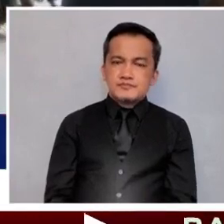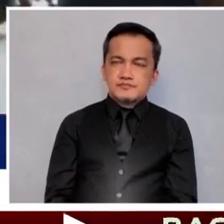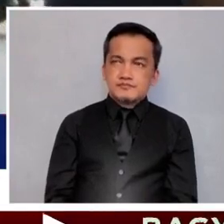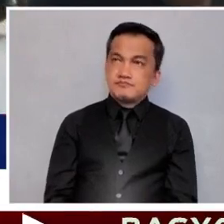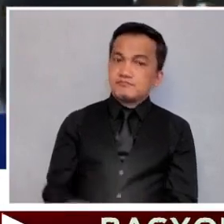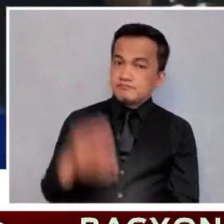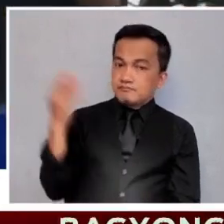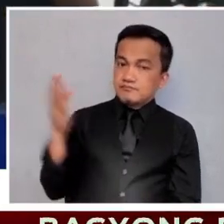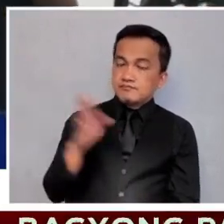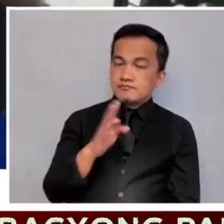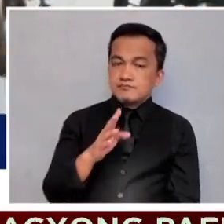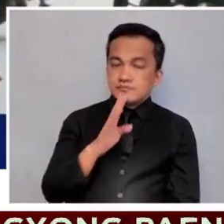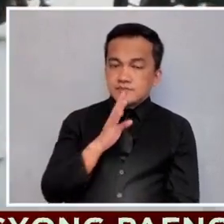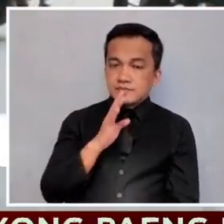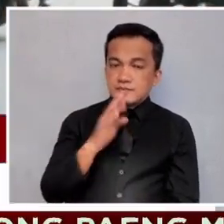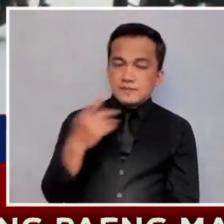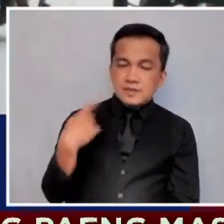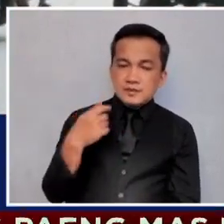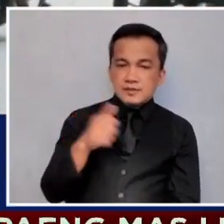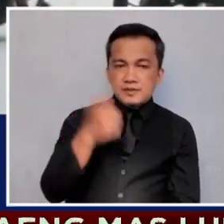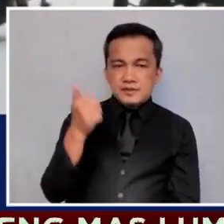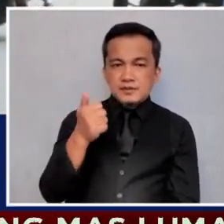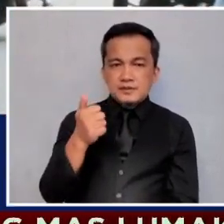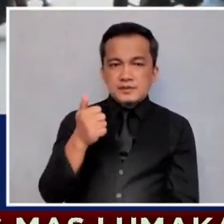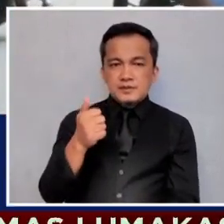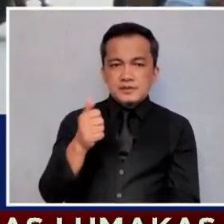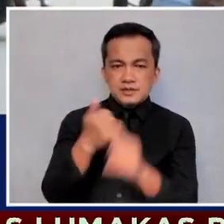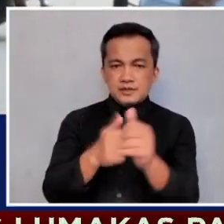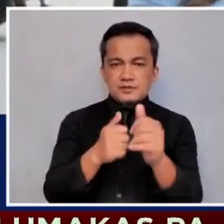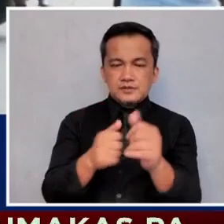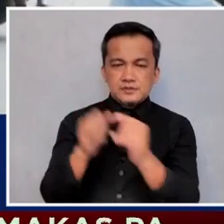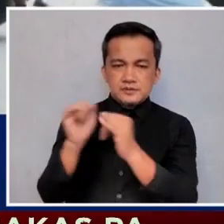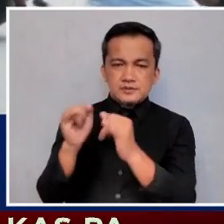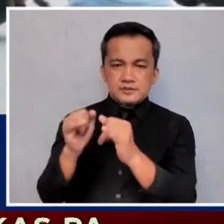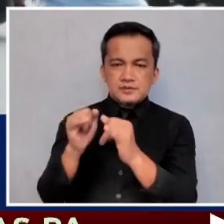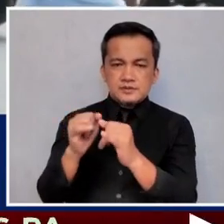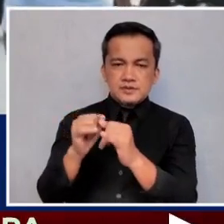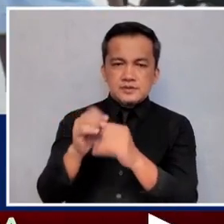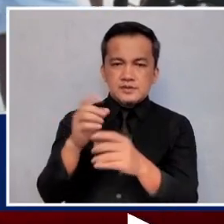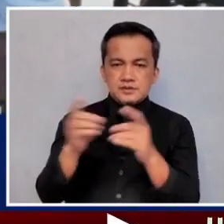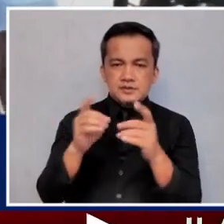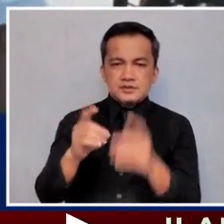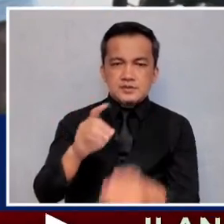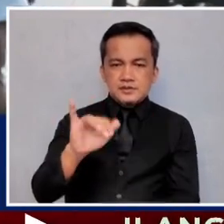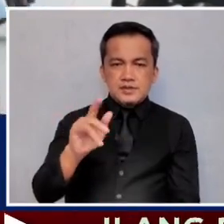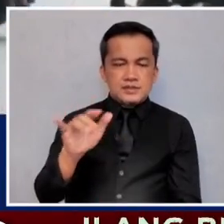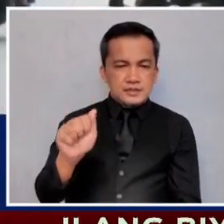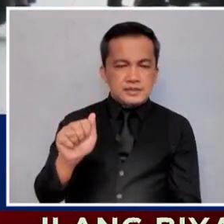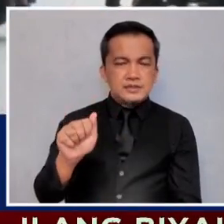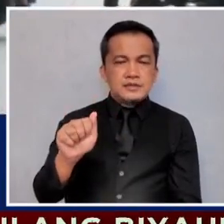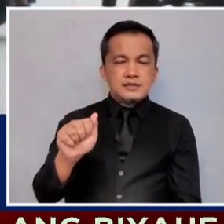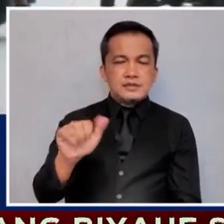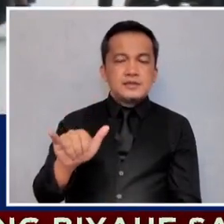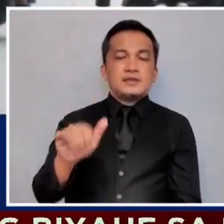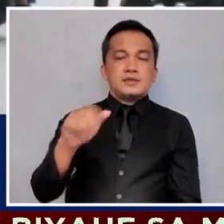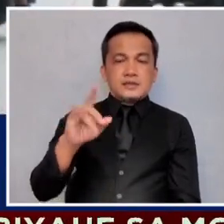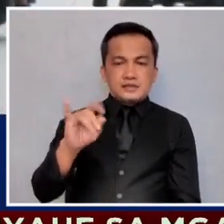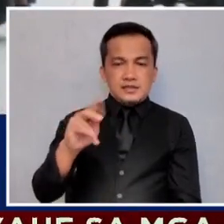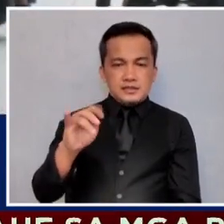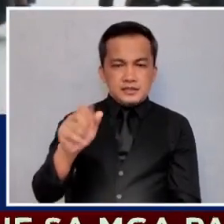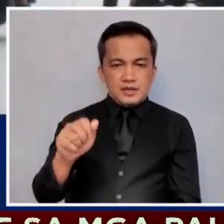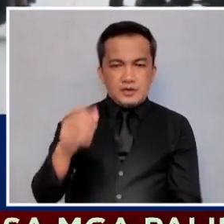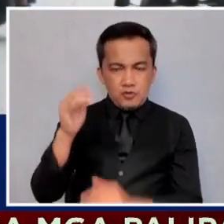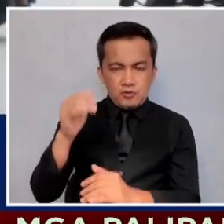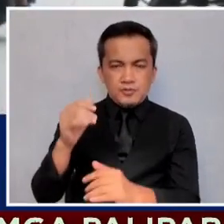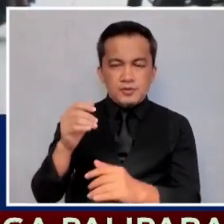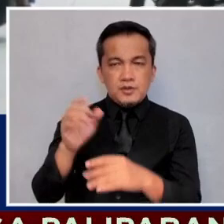hinahabol na binigay ko pong instructions kay Director Yayay Castañeda na sana po ay magawa na agad ng paraan bago pa